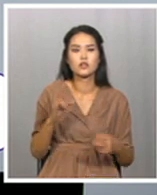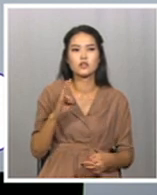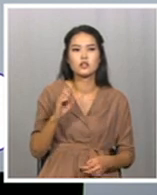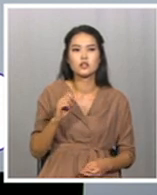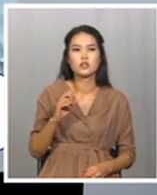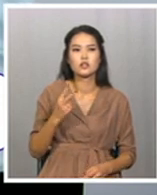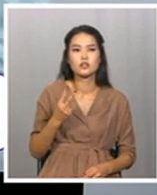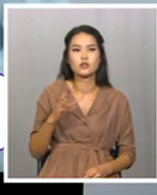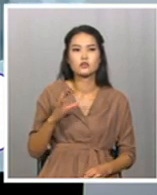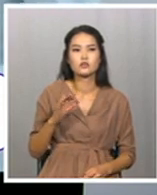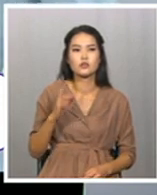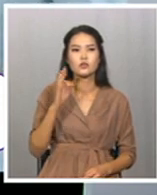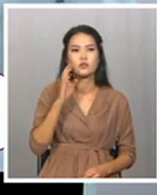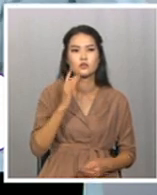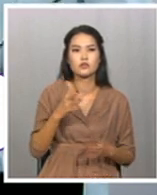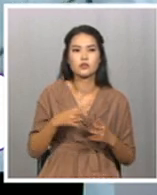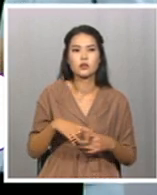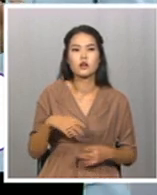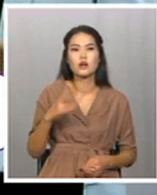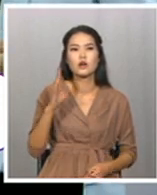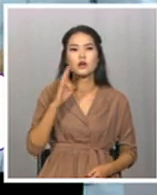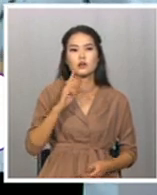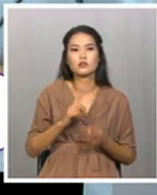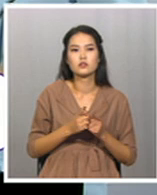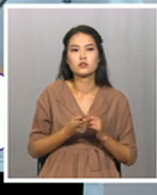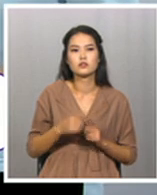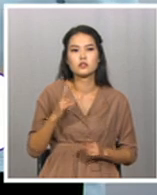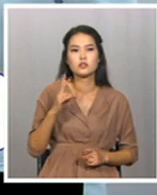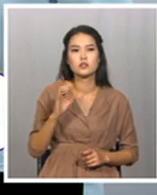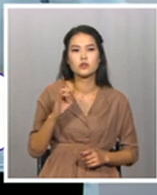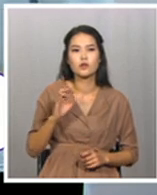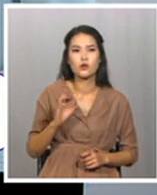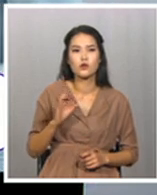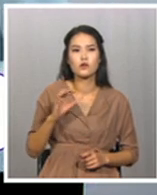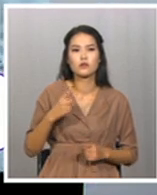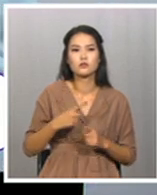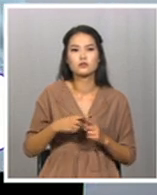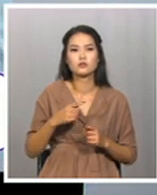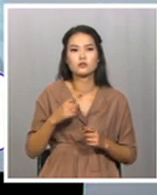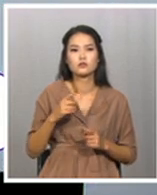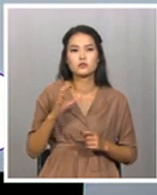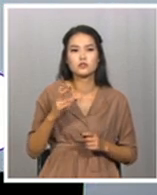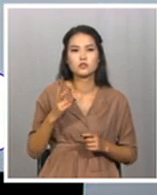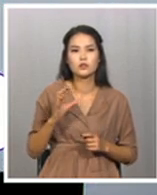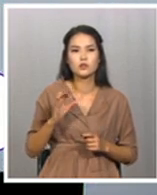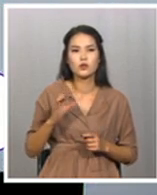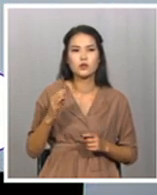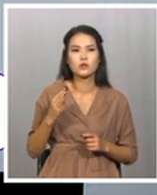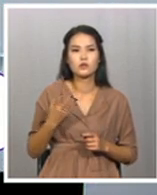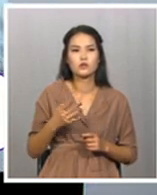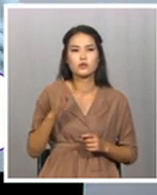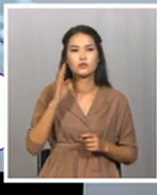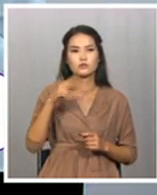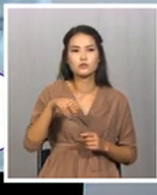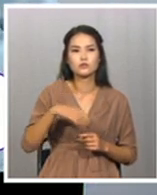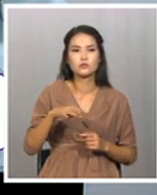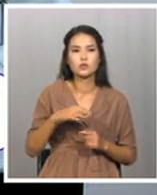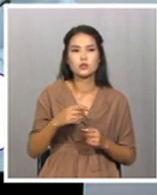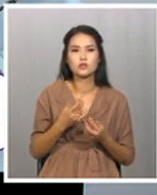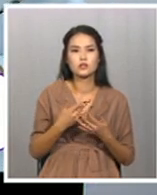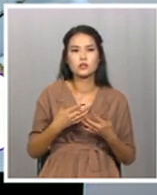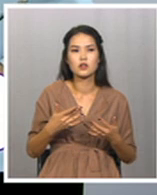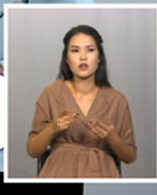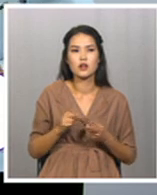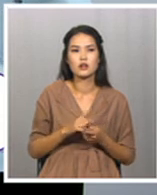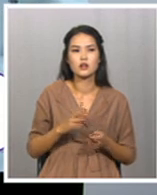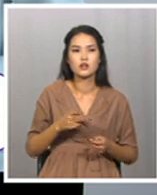және су түзіледі. Сәйкесінше ол қышқылдық оксидтің түріне байланысты. Сонымен қатар тұздармен реакцияның жүру белгісі